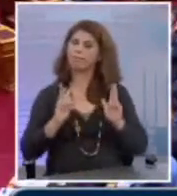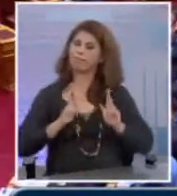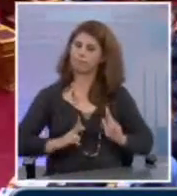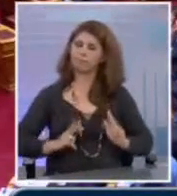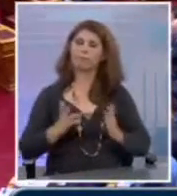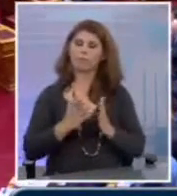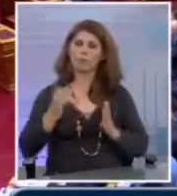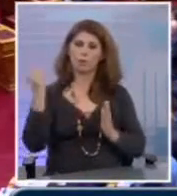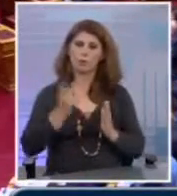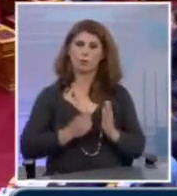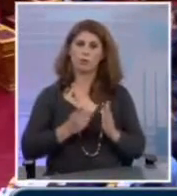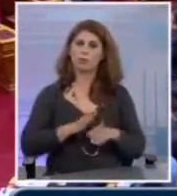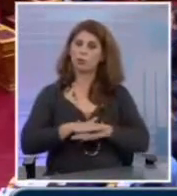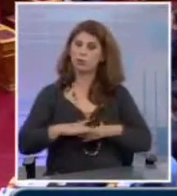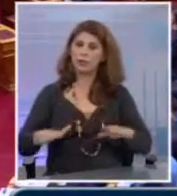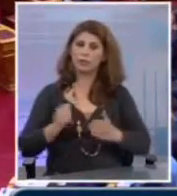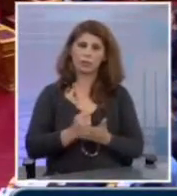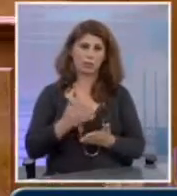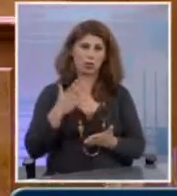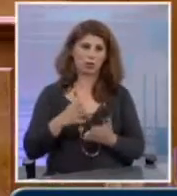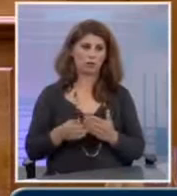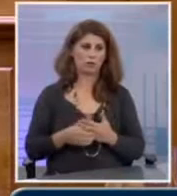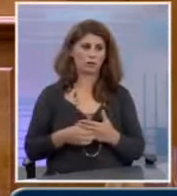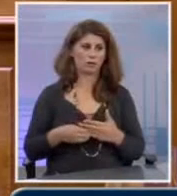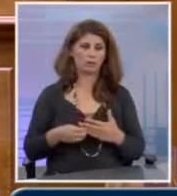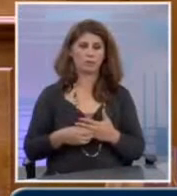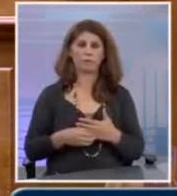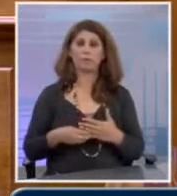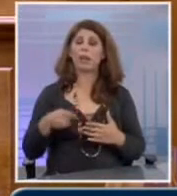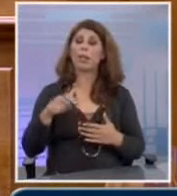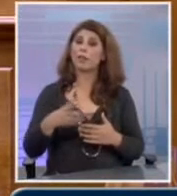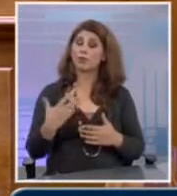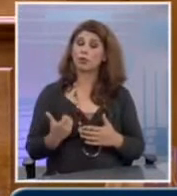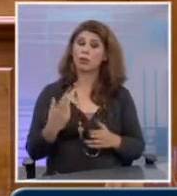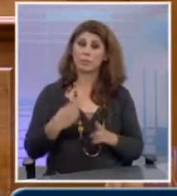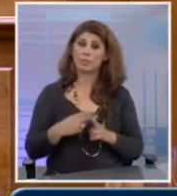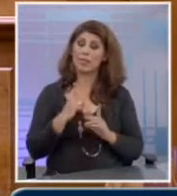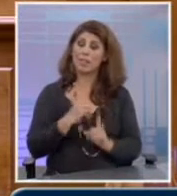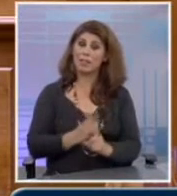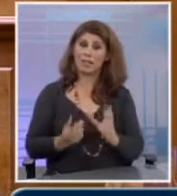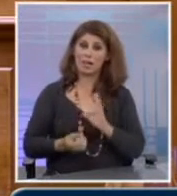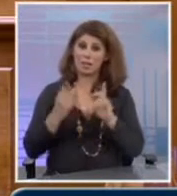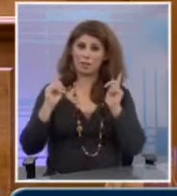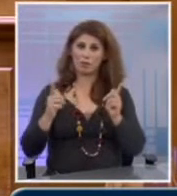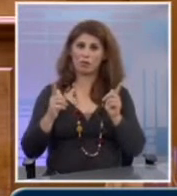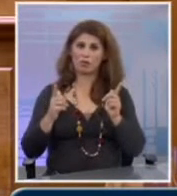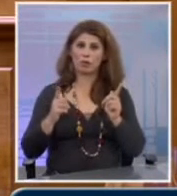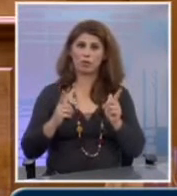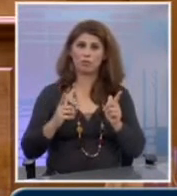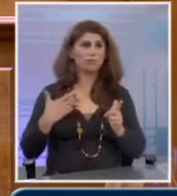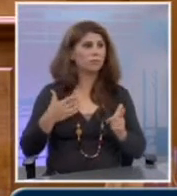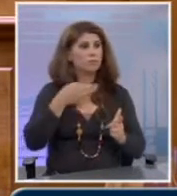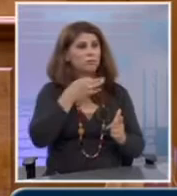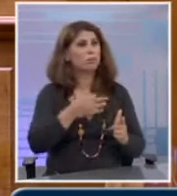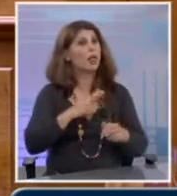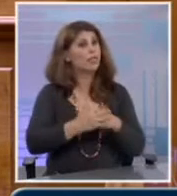μεγάλο βαθμό με την ολοκλήρωση της αξιολόγησης. Γι' αυτό έχει σημασία ειδικά η αξιωματική αντιπολίτευση, που κόπτεται ότι την ενδιαφέρει η